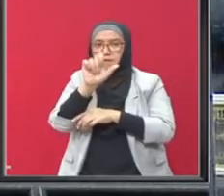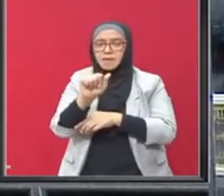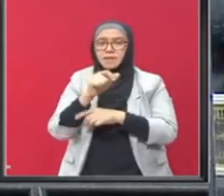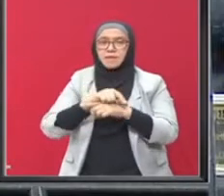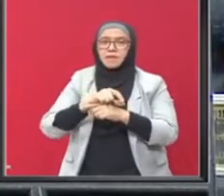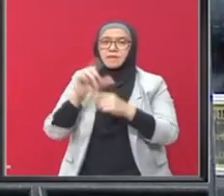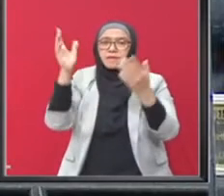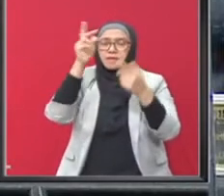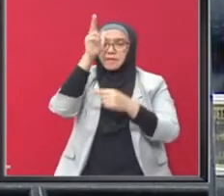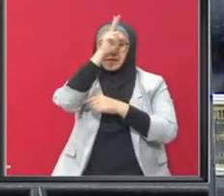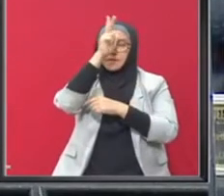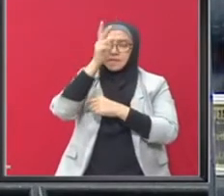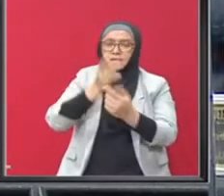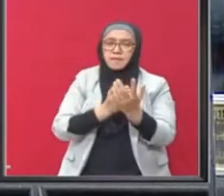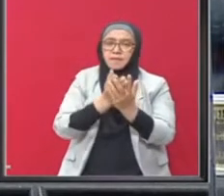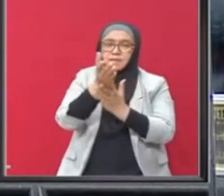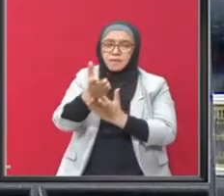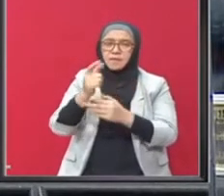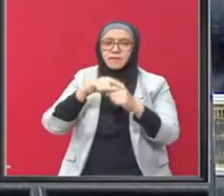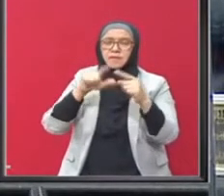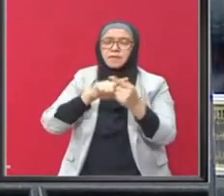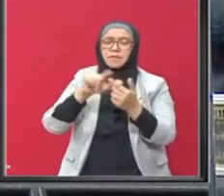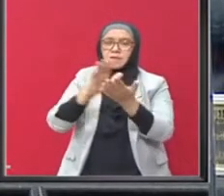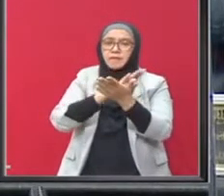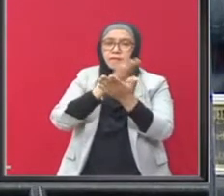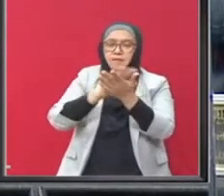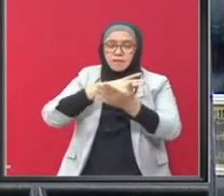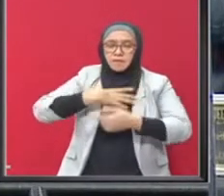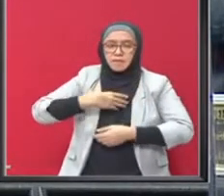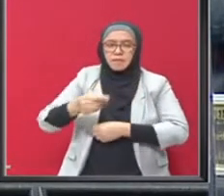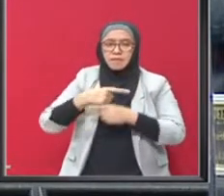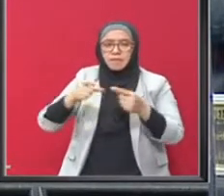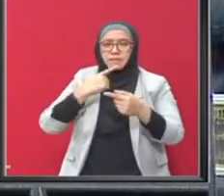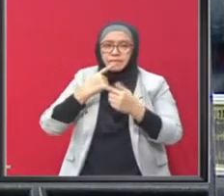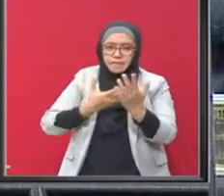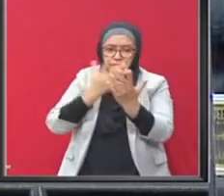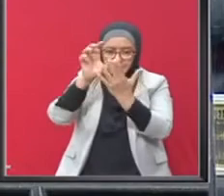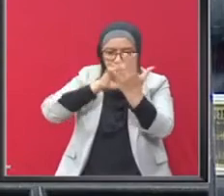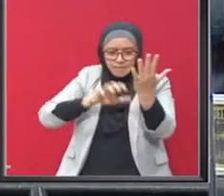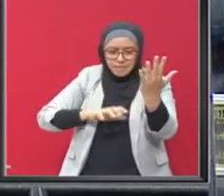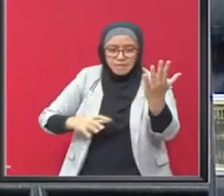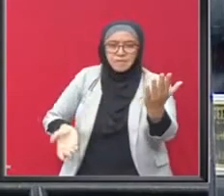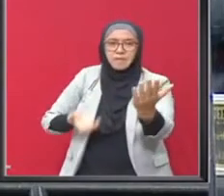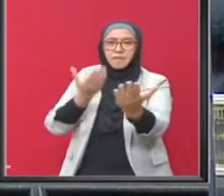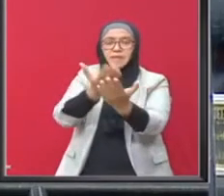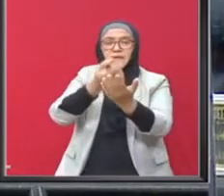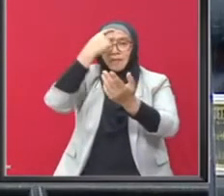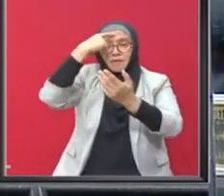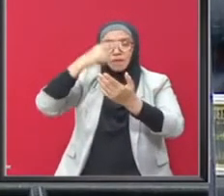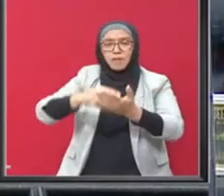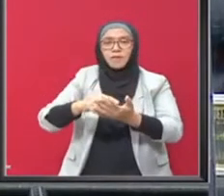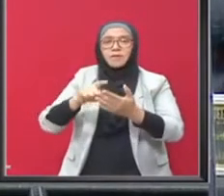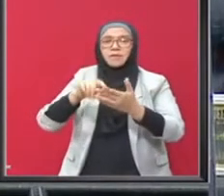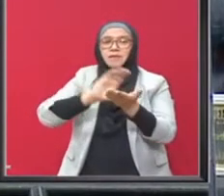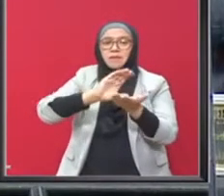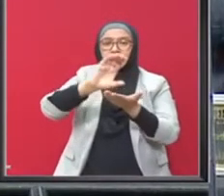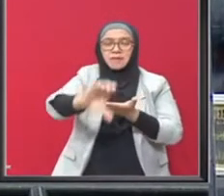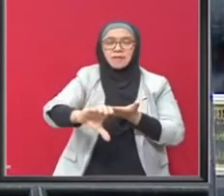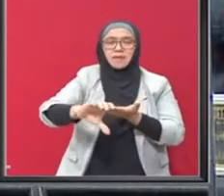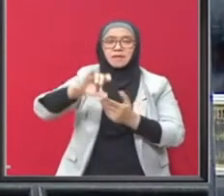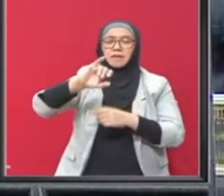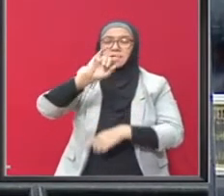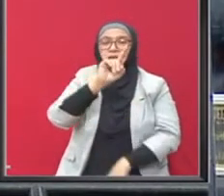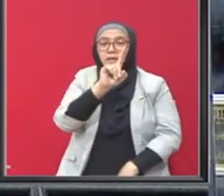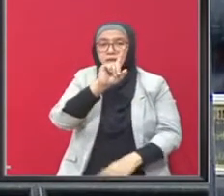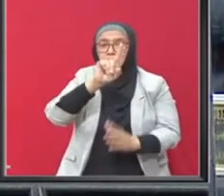Everton lepas memutuskan untuk meruntuhkan 1bln reggae untuk program pembangunan pun rocker inilah